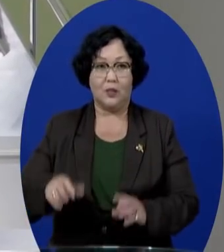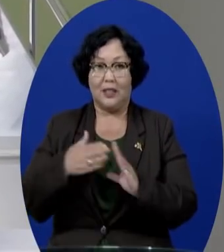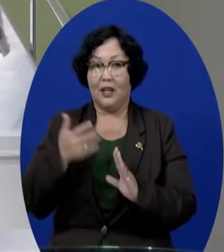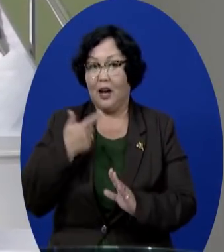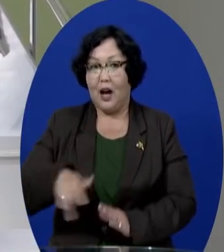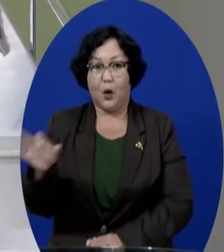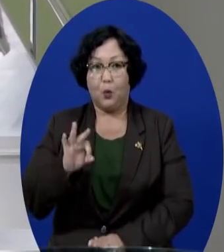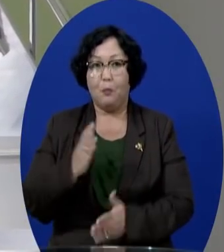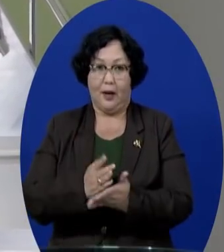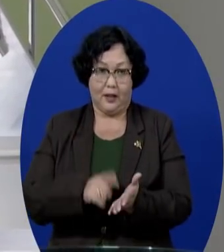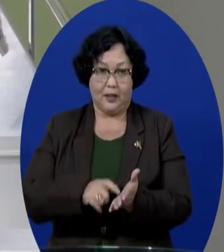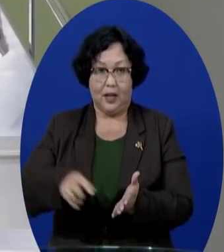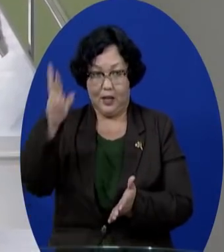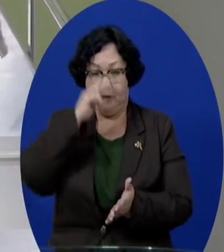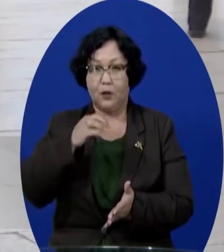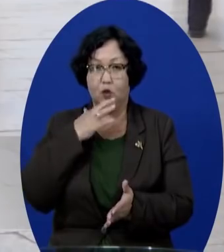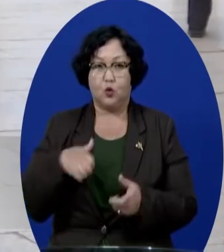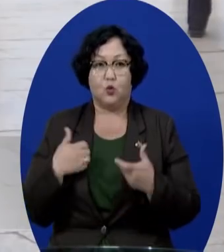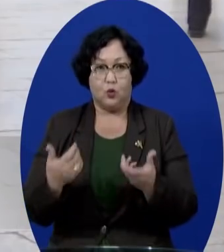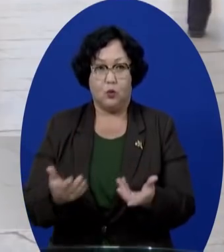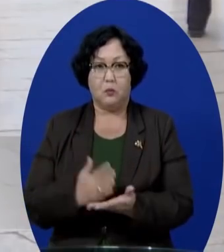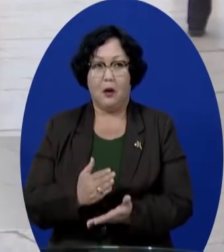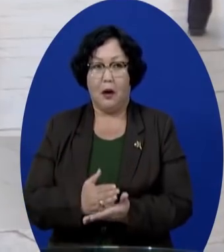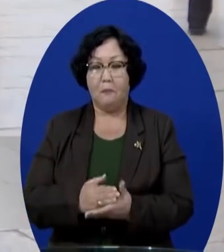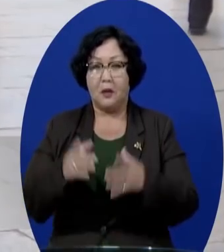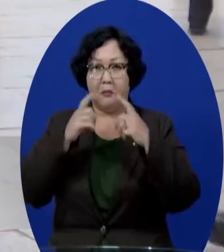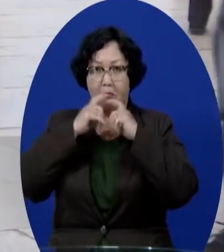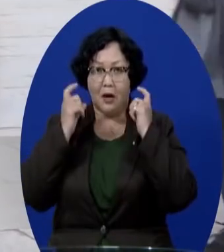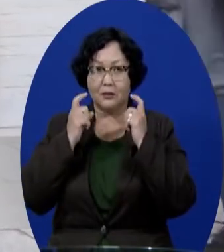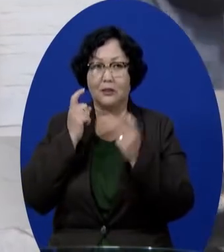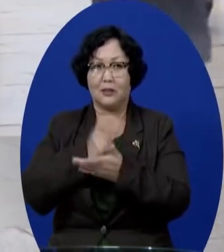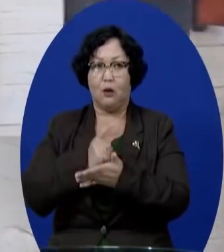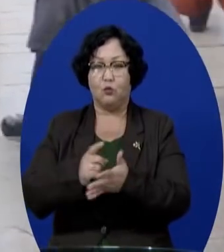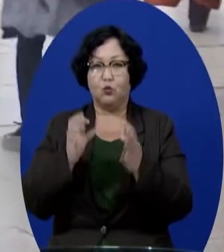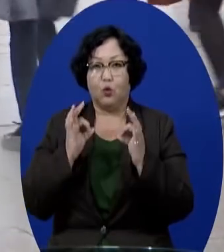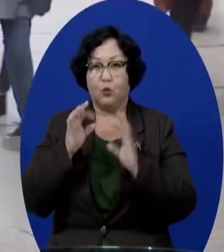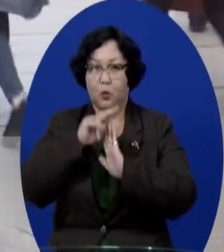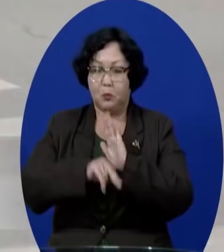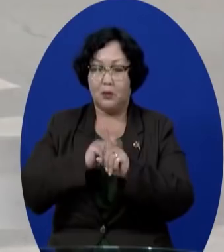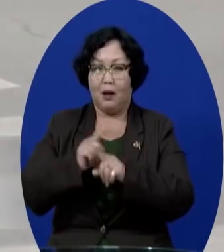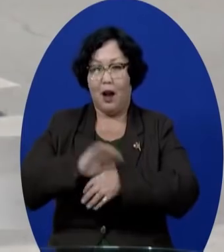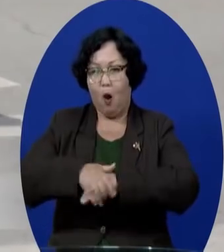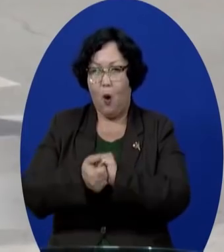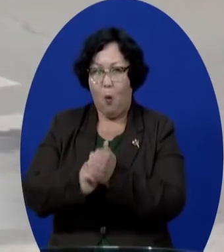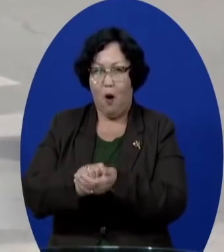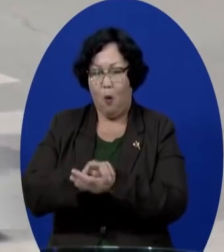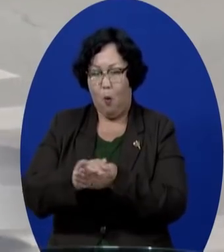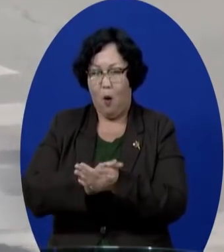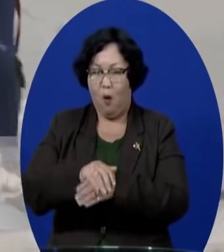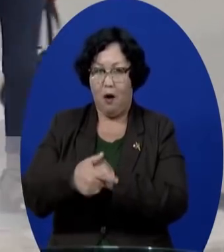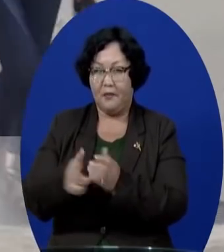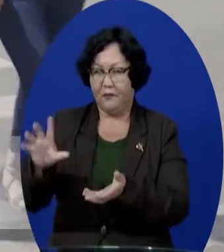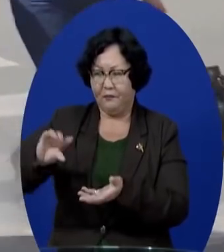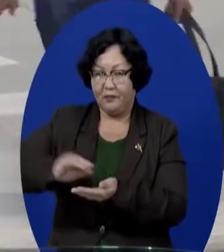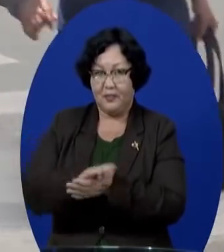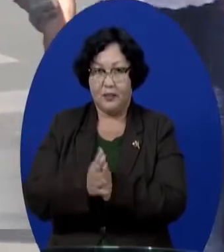гарахгүй байхыг эрүүл мэндийн яамнаас зөвлөж байна. Мөн амны хаалтаа тогтмол зөв зүүж, гараа угааж, ариутган хүн хоорондын зайгаа барьж,